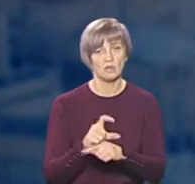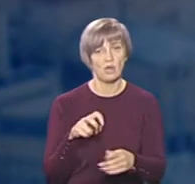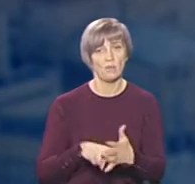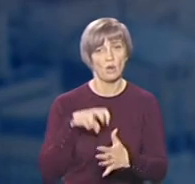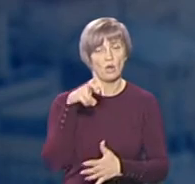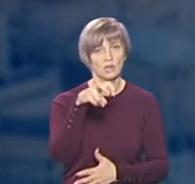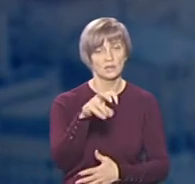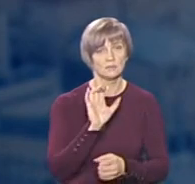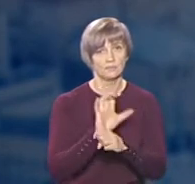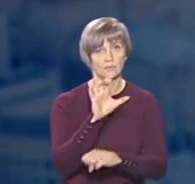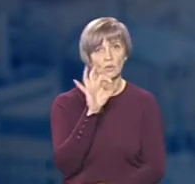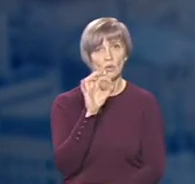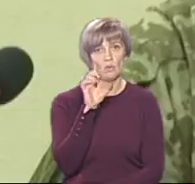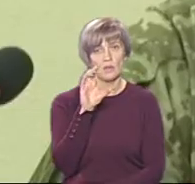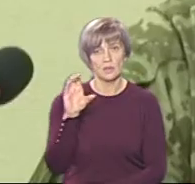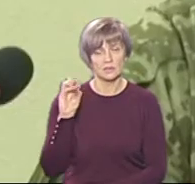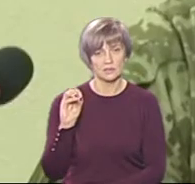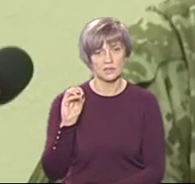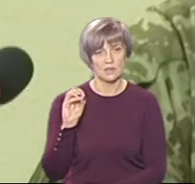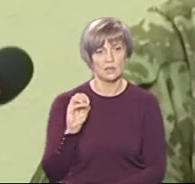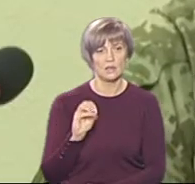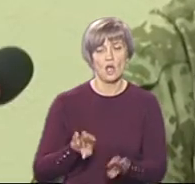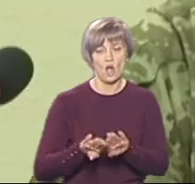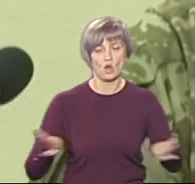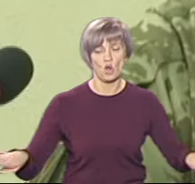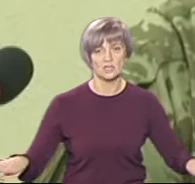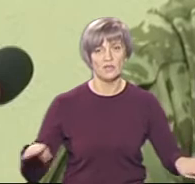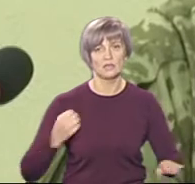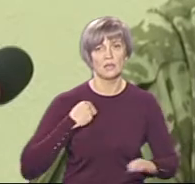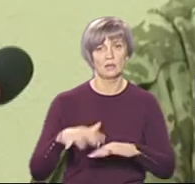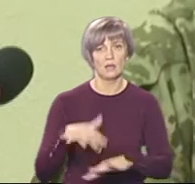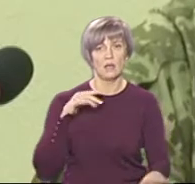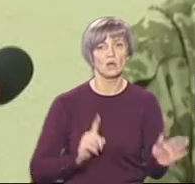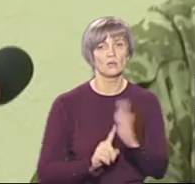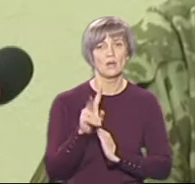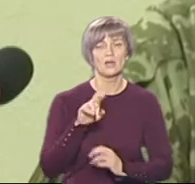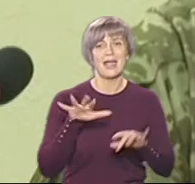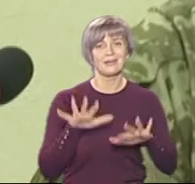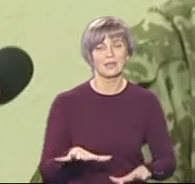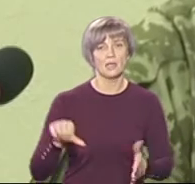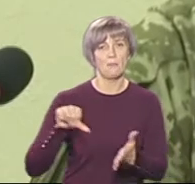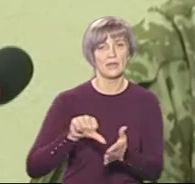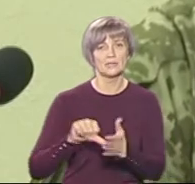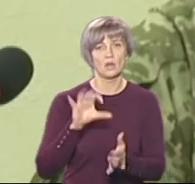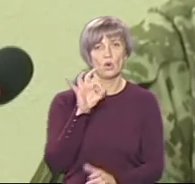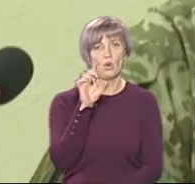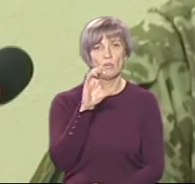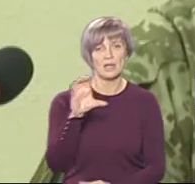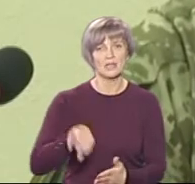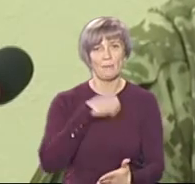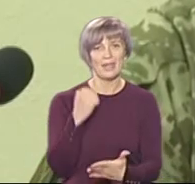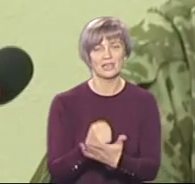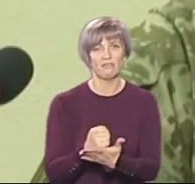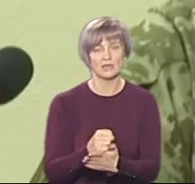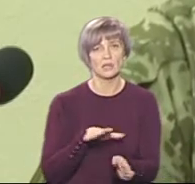надіслали ОБСЄ. Розведення сил та засобів розпочнеться, як тільки представники ОБСЄ підтвердять